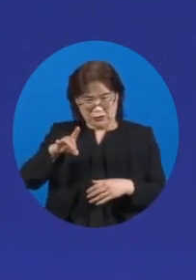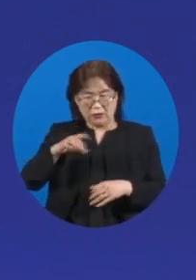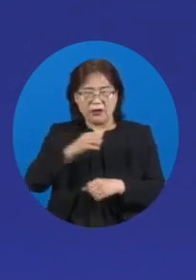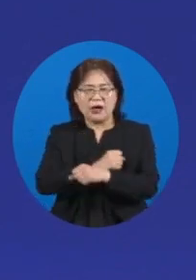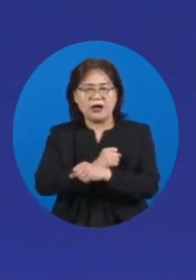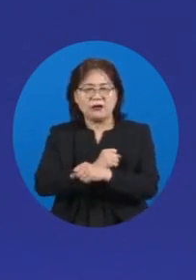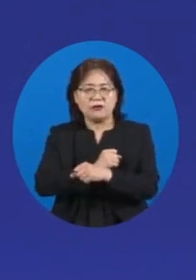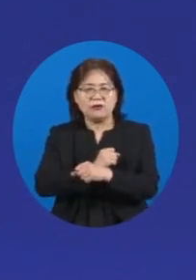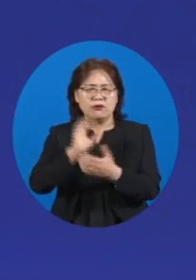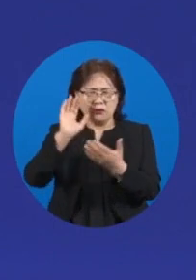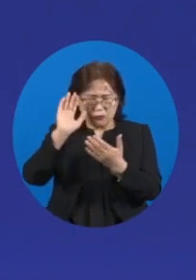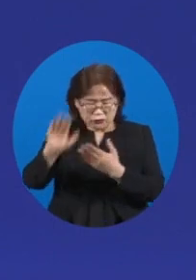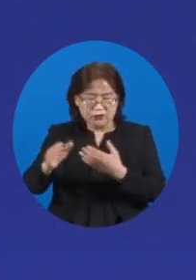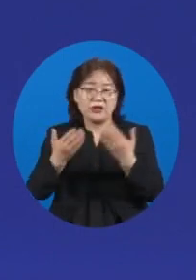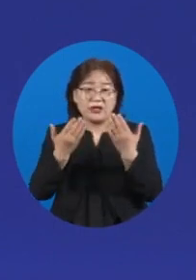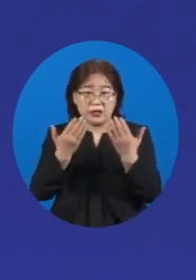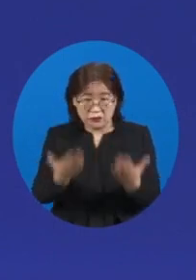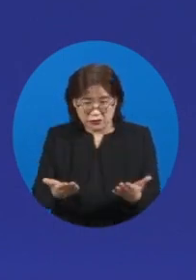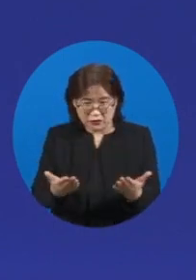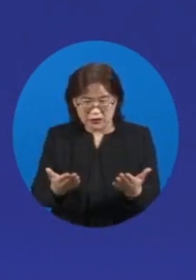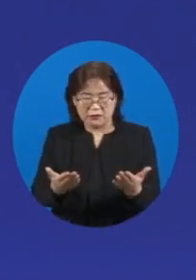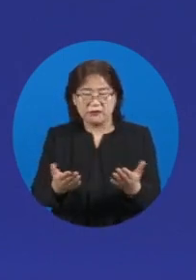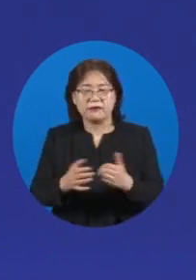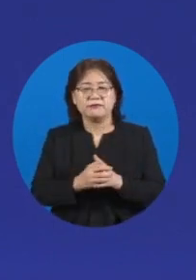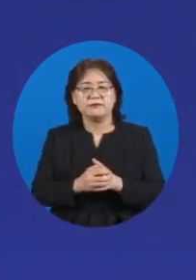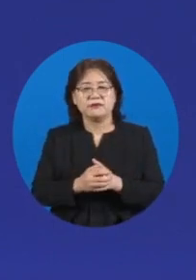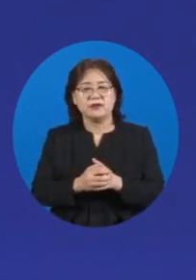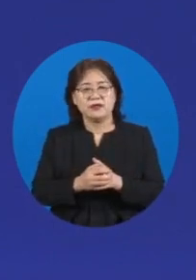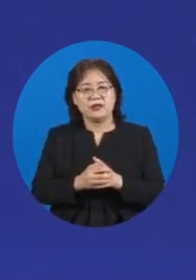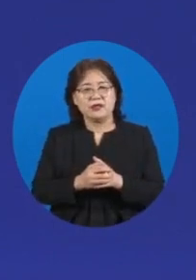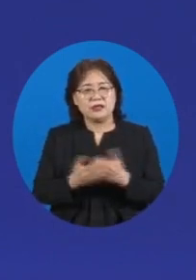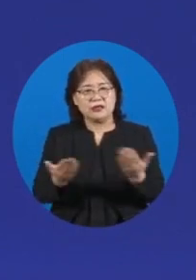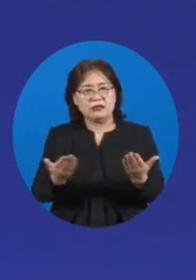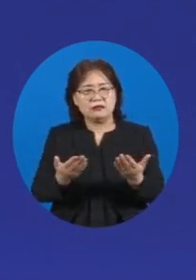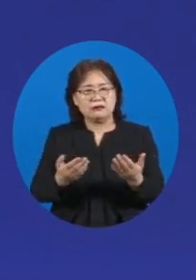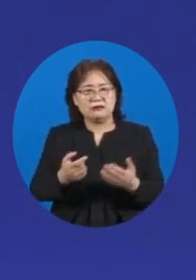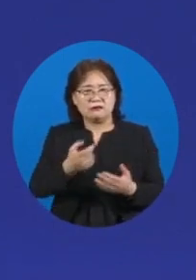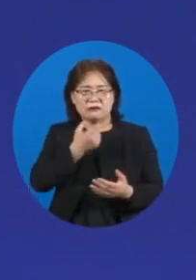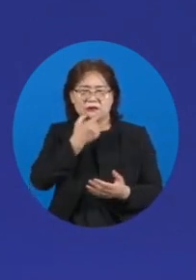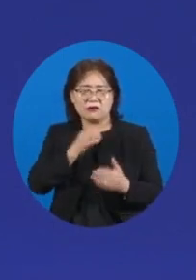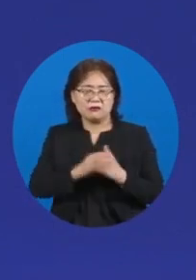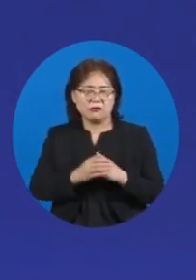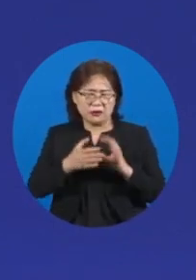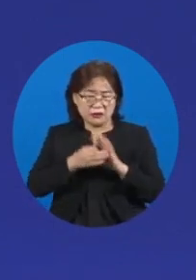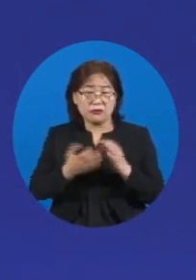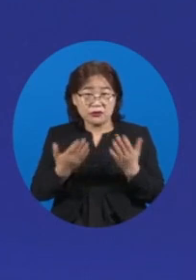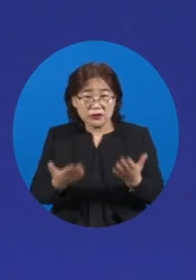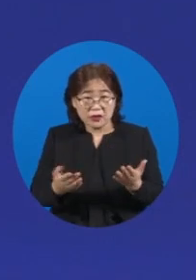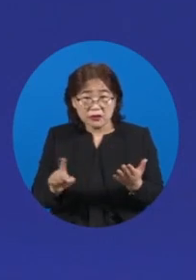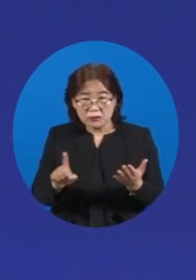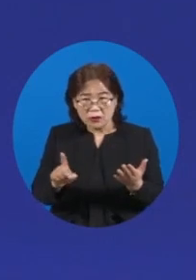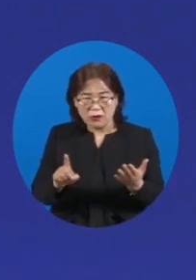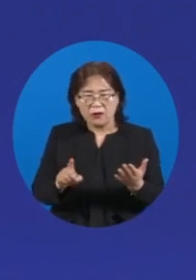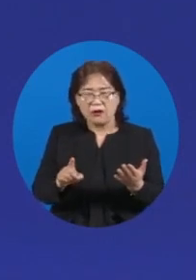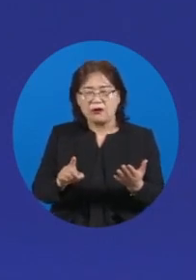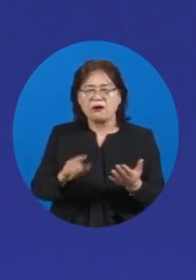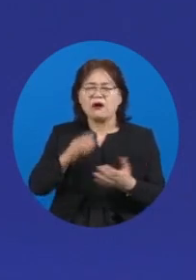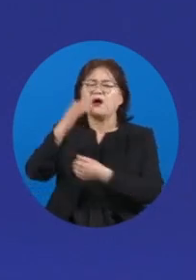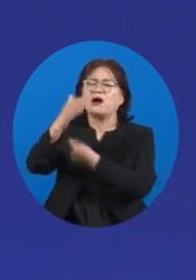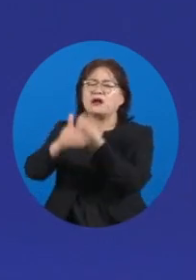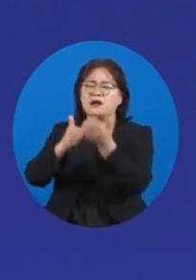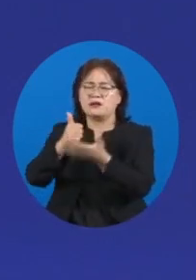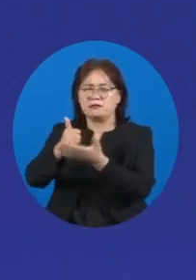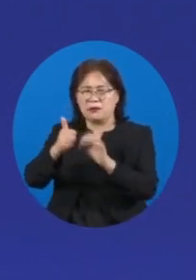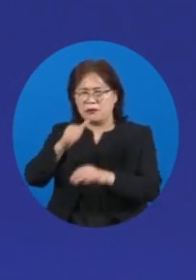거죠 그러니까 일은 하지도 않고 계속 시계 따는 사람은 뭐예요 그건 하나님 앞에 죄를 치는